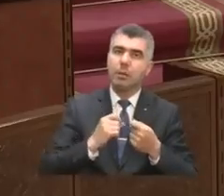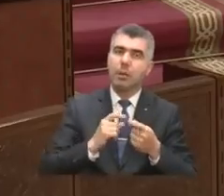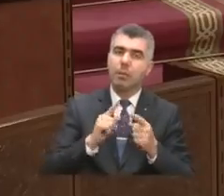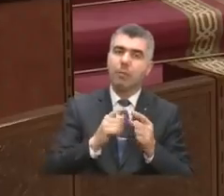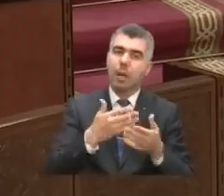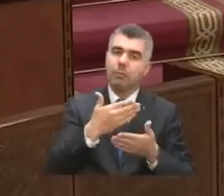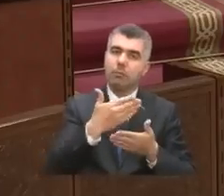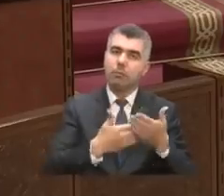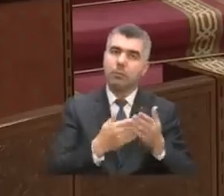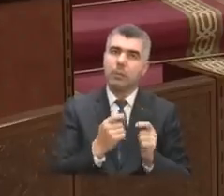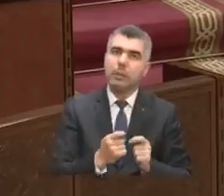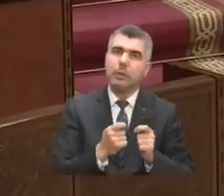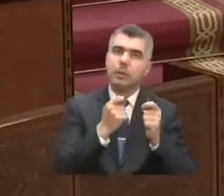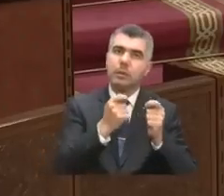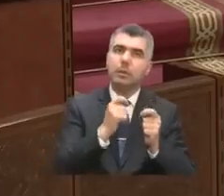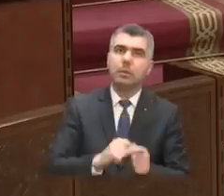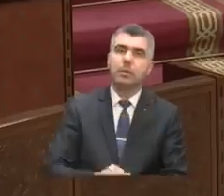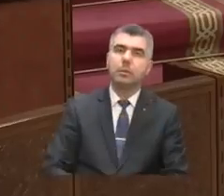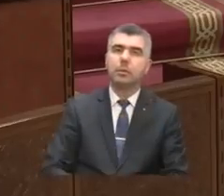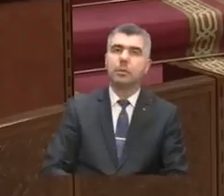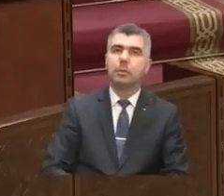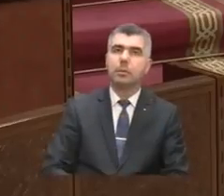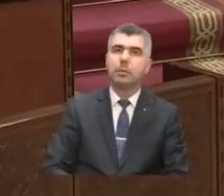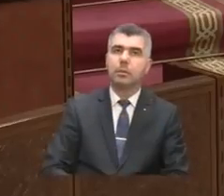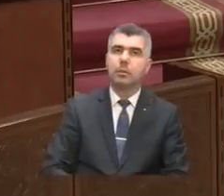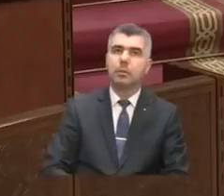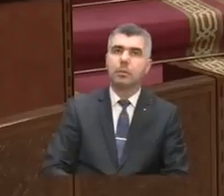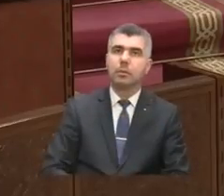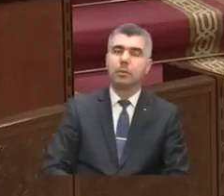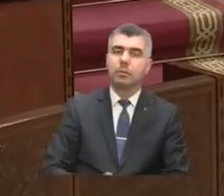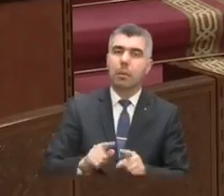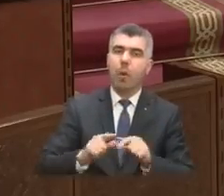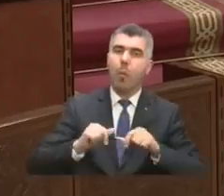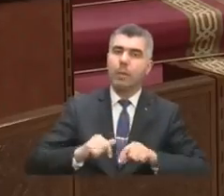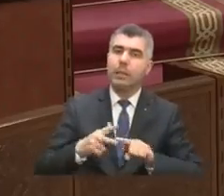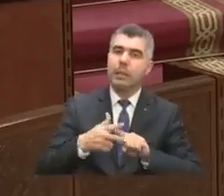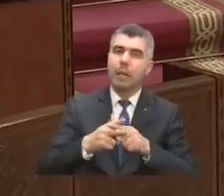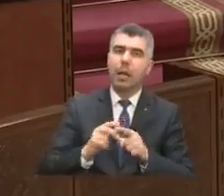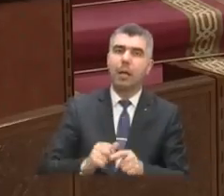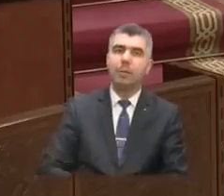اقراها كلمات ديال من مداخله ديال وزير الصناعه. وزير الصناعه تفضل.